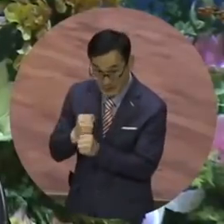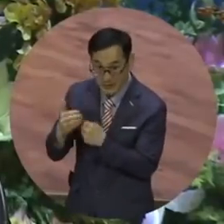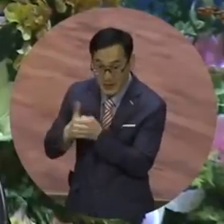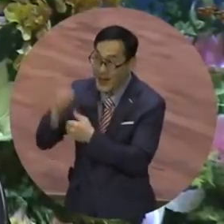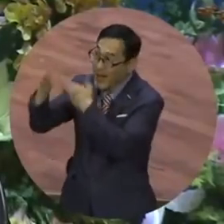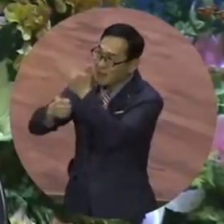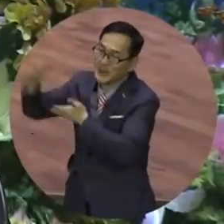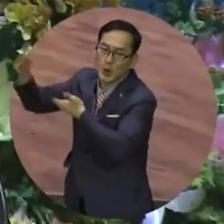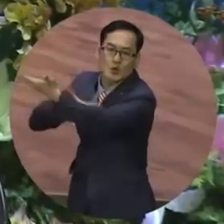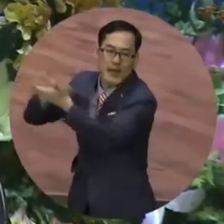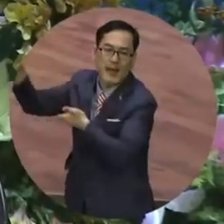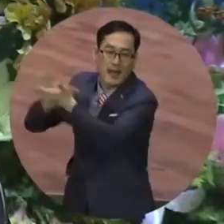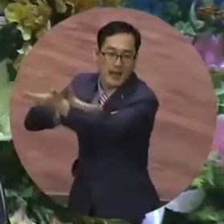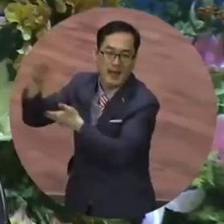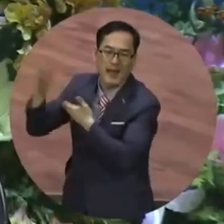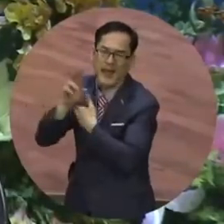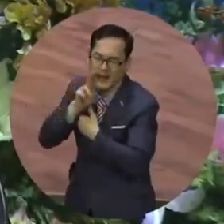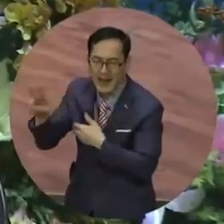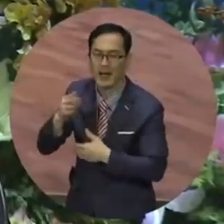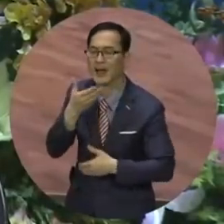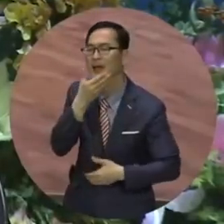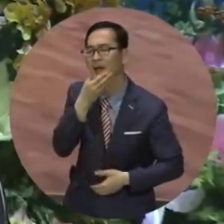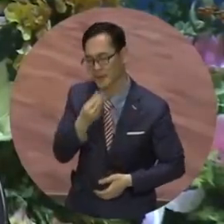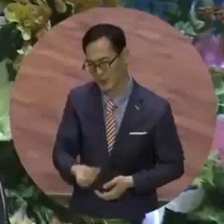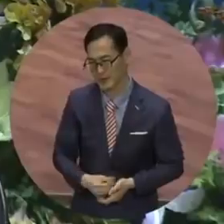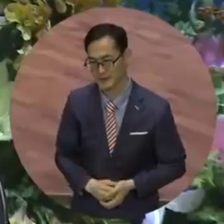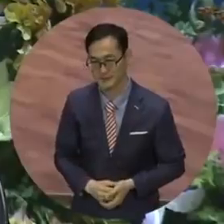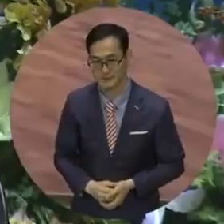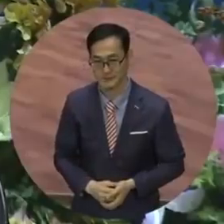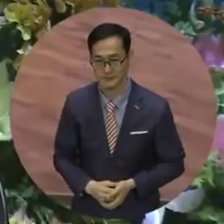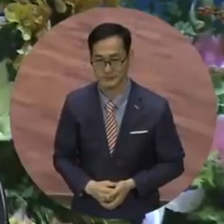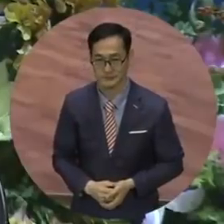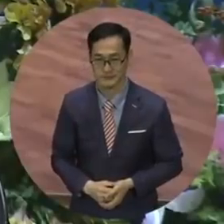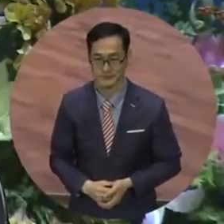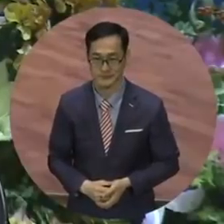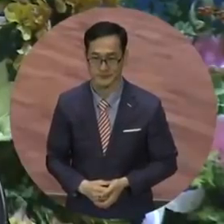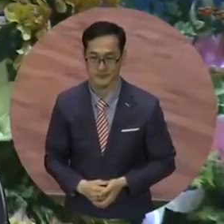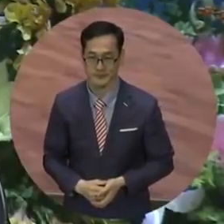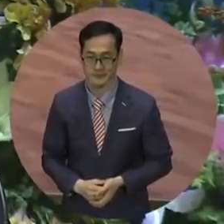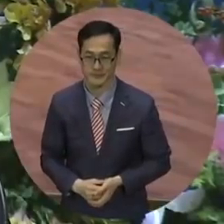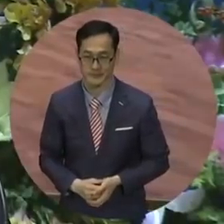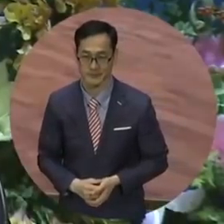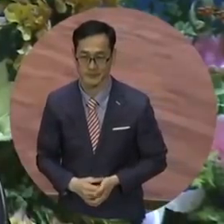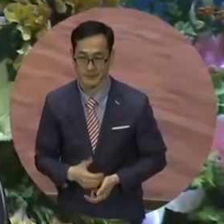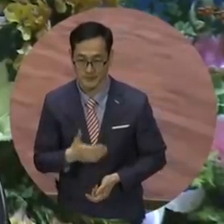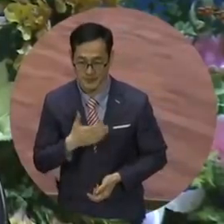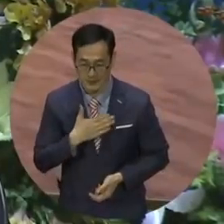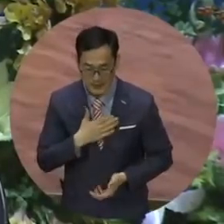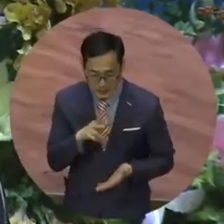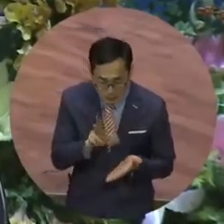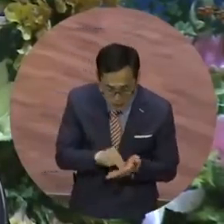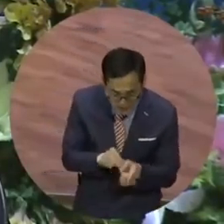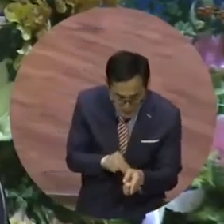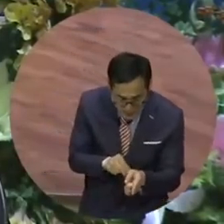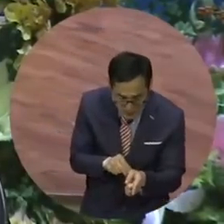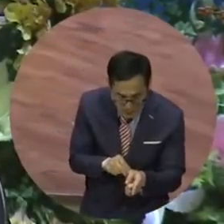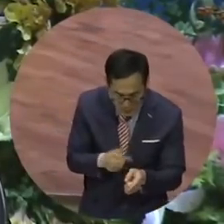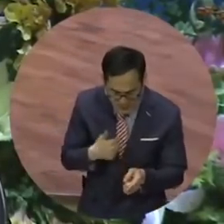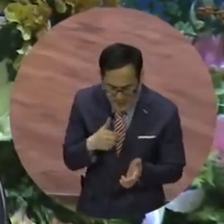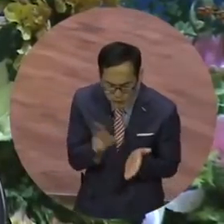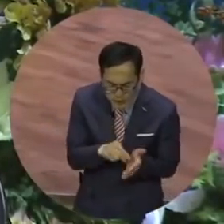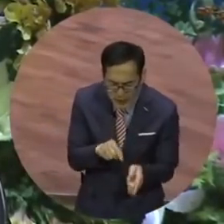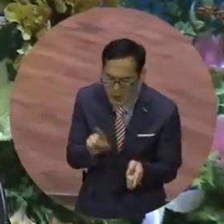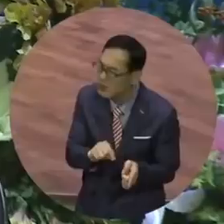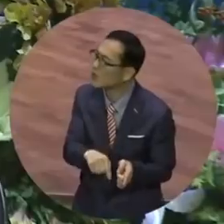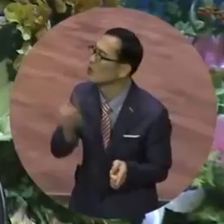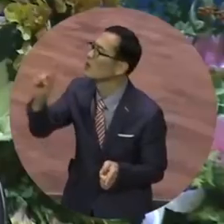이게 본론이에요. 서론적인 어떤 걸 생기면 물어보고 하나님 이 문제 이거 생기는데 어떻게 할까요? 하나님께